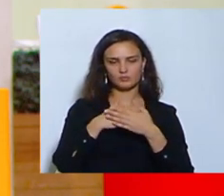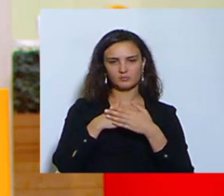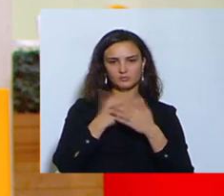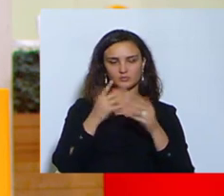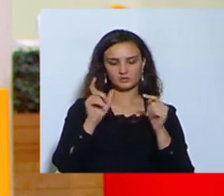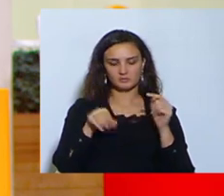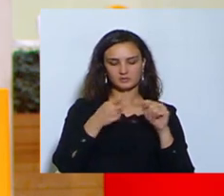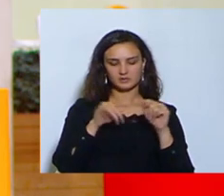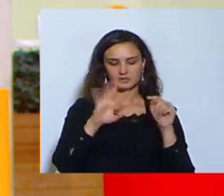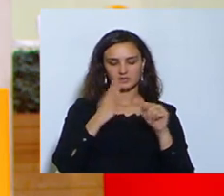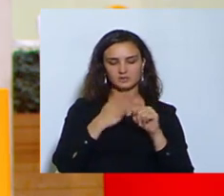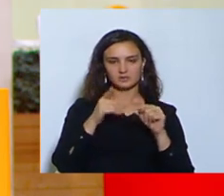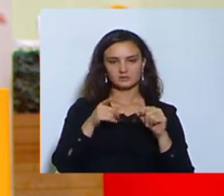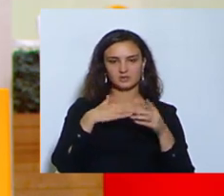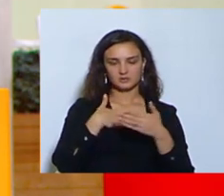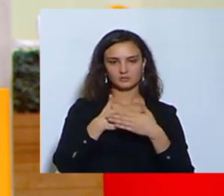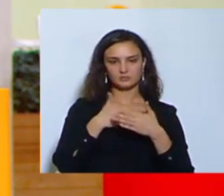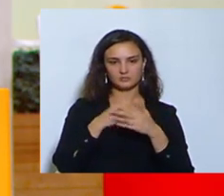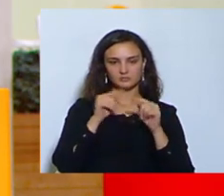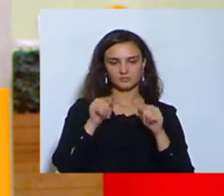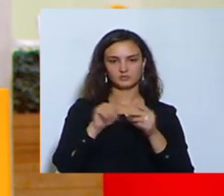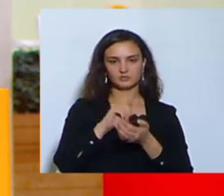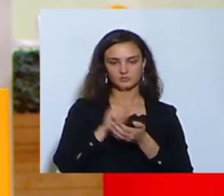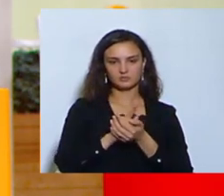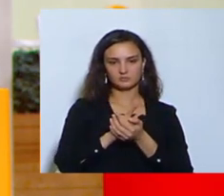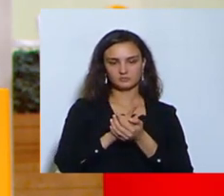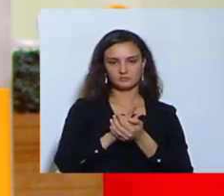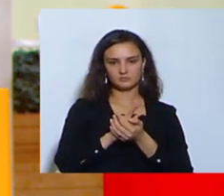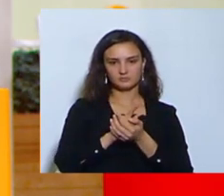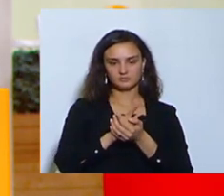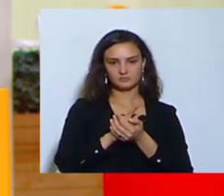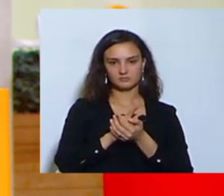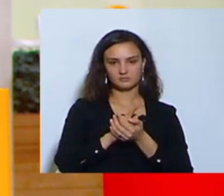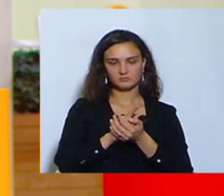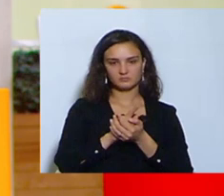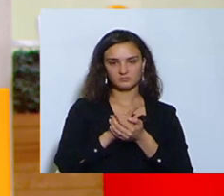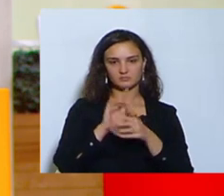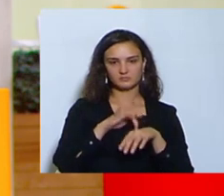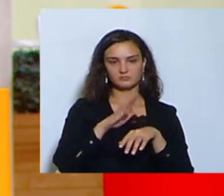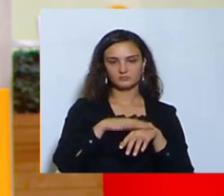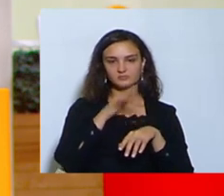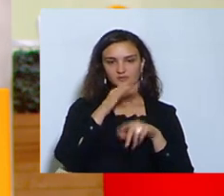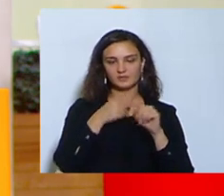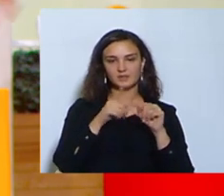თუ ადამიანი არ არის სათანადოდ აქტიური, მაშინ აუცილებლად მე კარგად ვერ გავიგე. ამოვწურეთ ჩვენთვის.